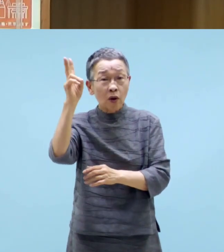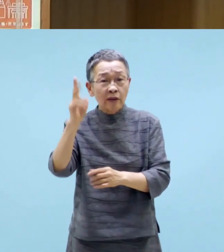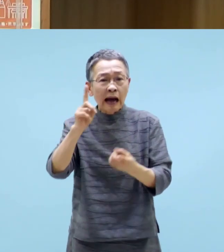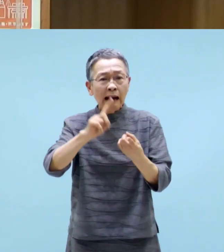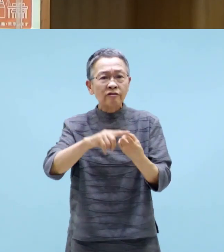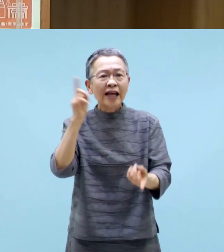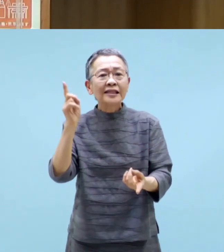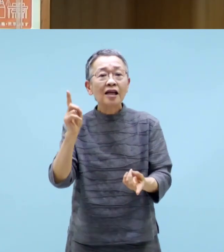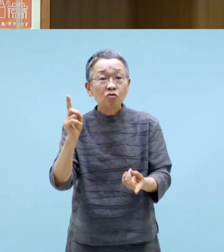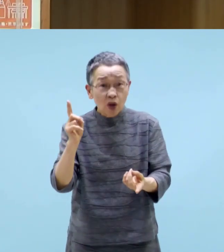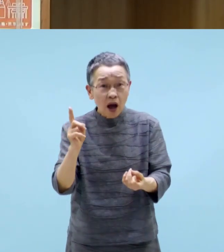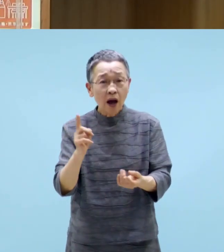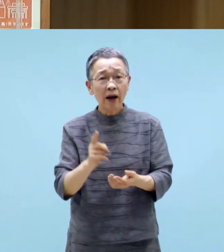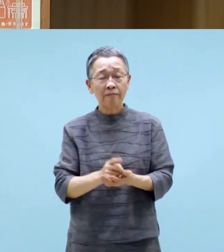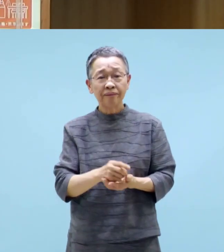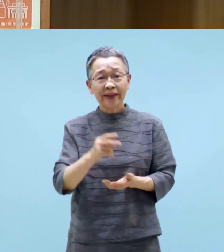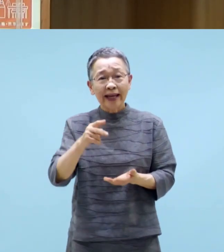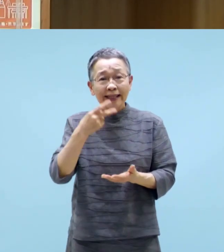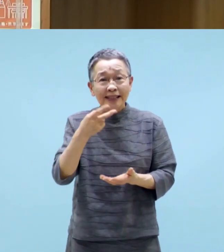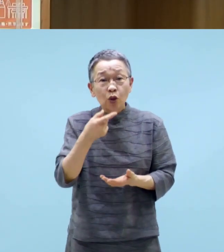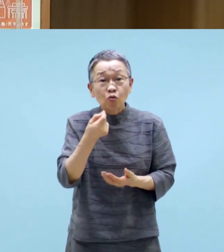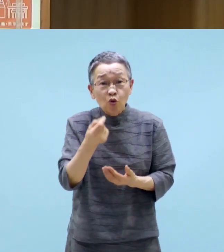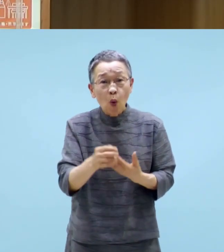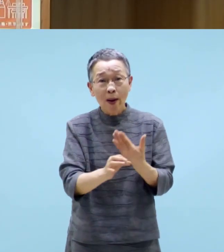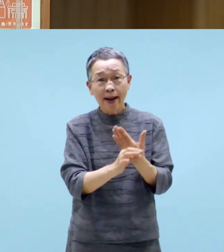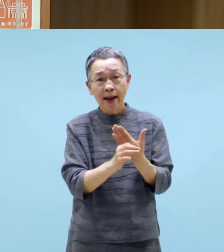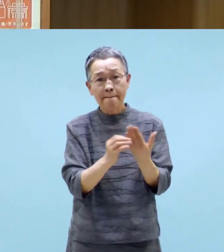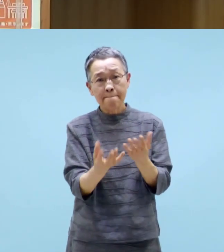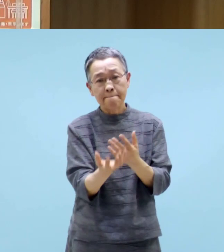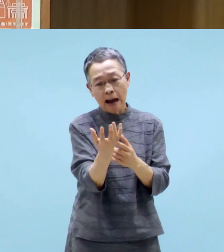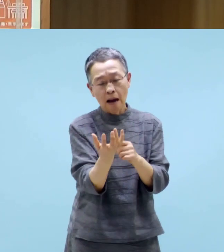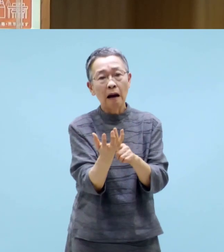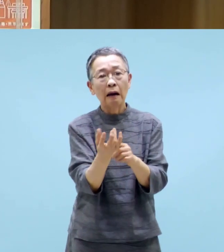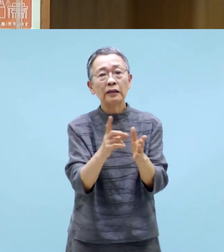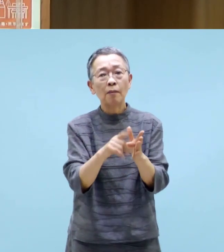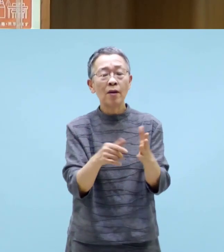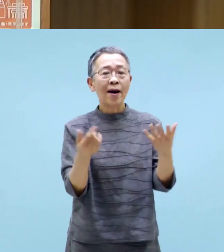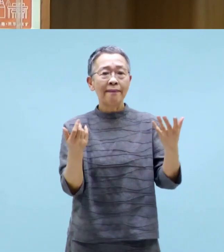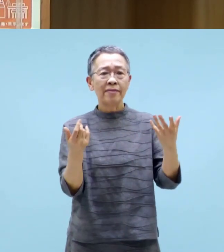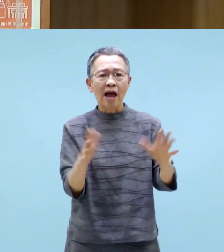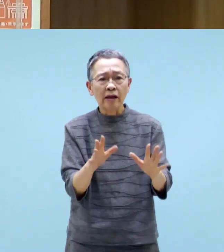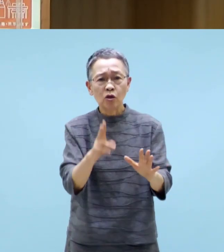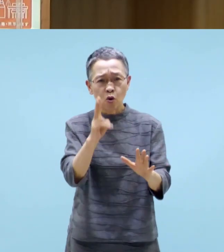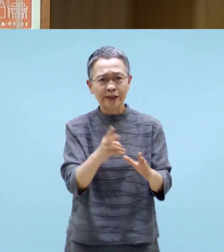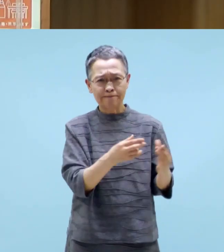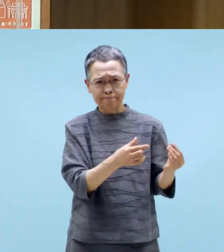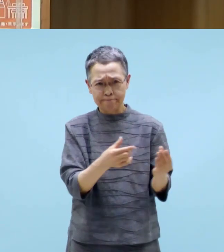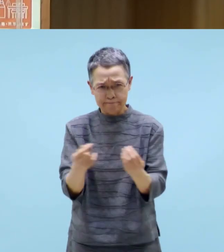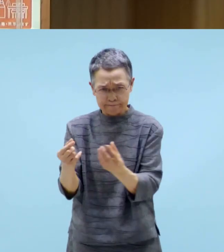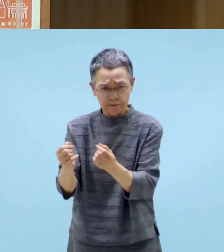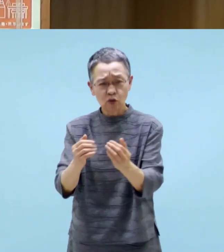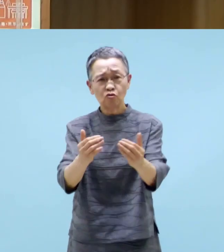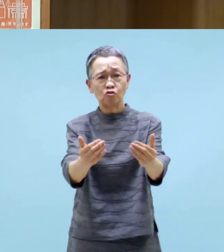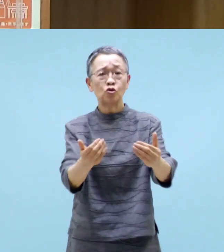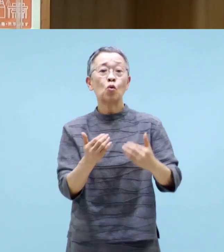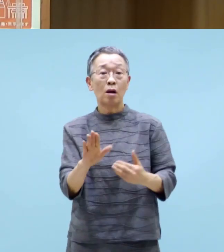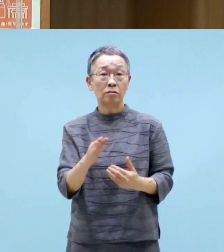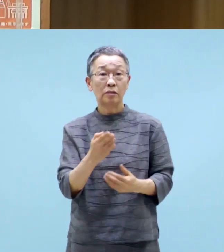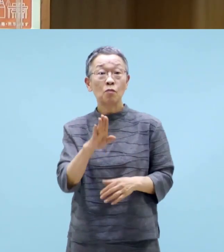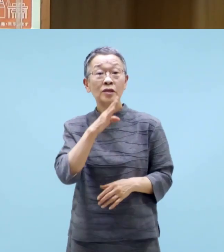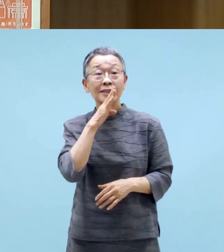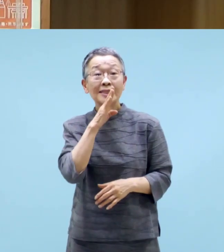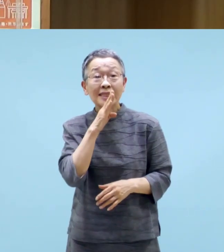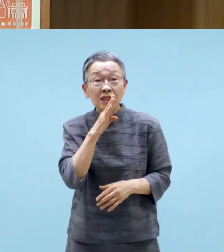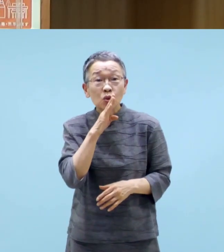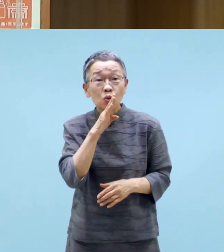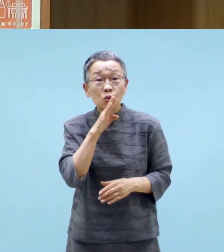な飲食の事例が発生した場合、これはもうないように絶対しなきゃいけないわけですが、事実関係の把握を